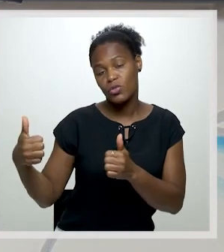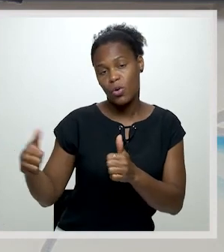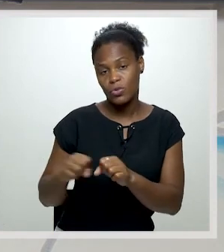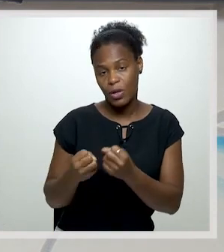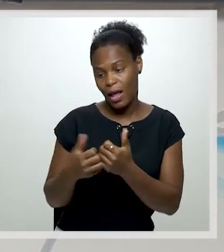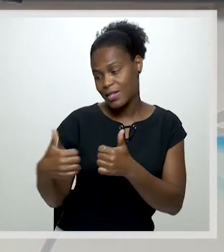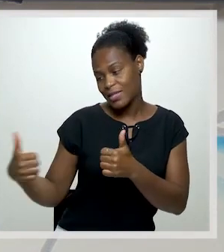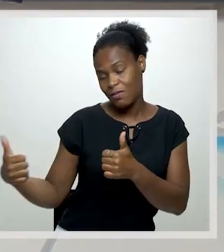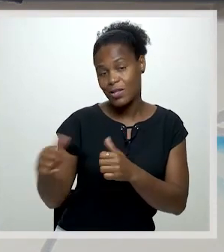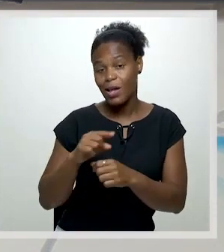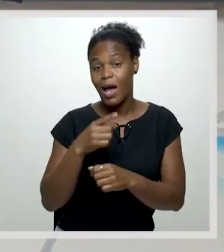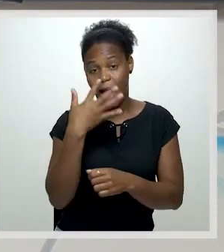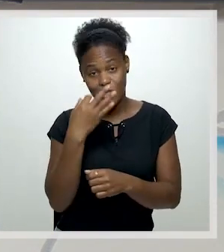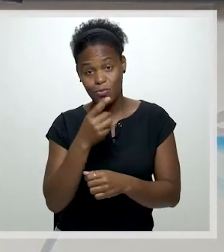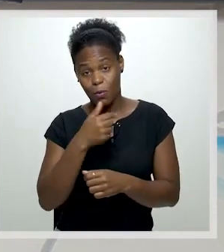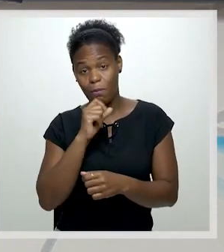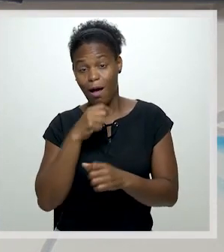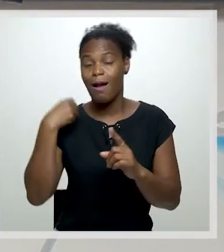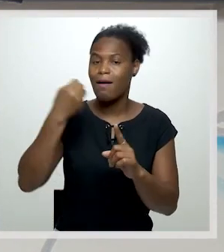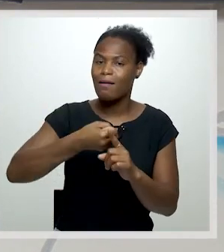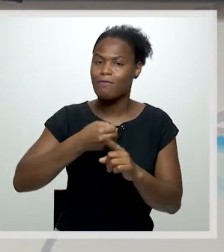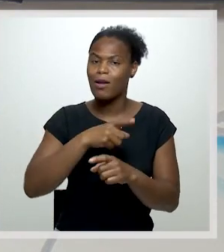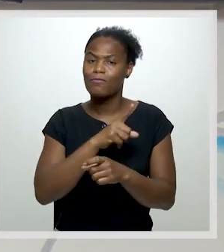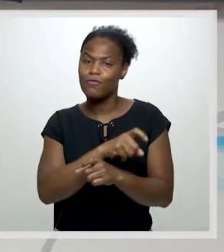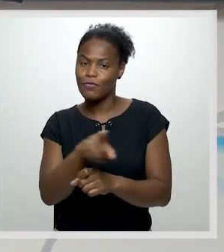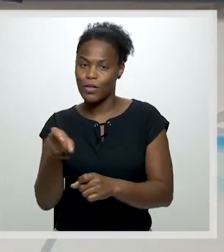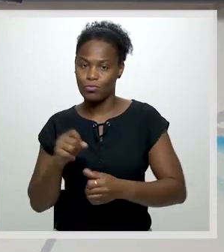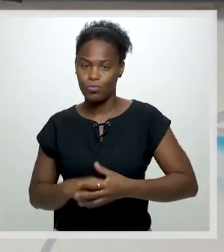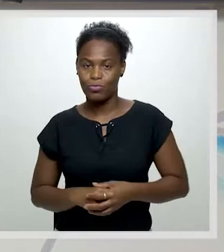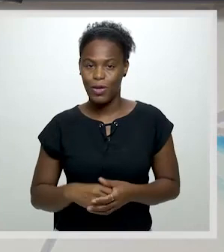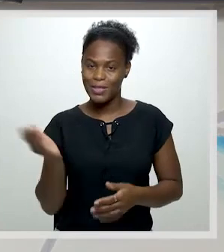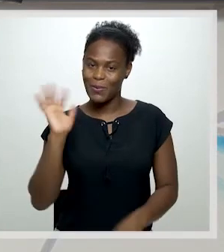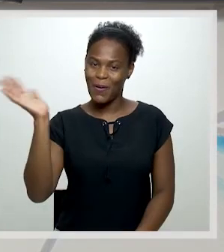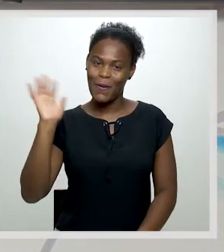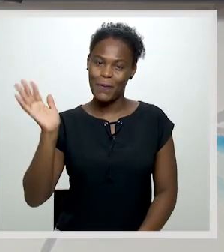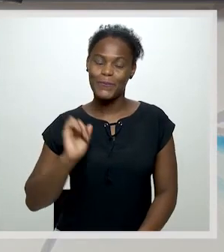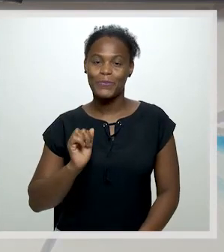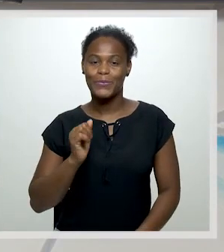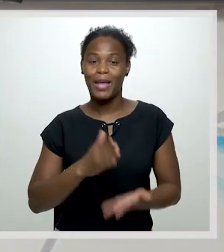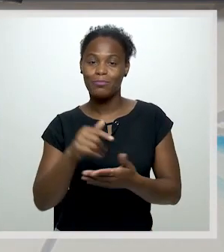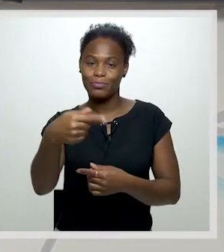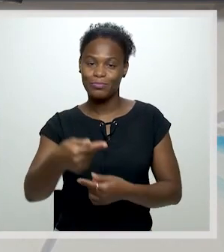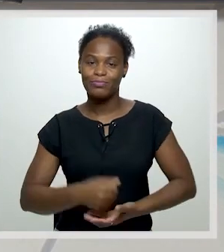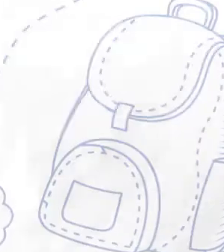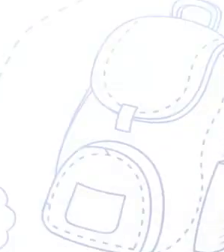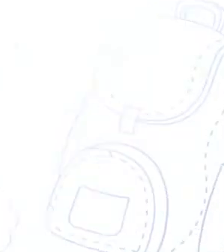sociale. C'est que comme ça que nous pourrons combattre ce virus. Au revoir et à bientôt.